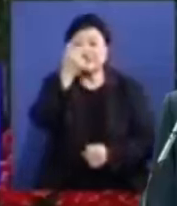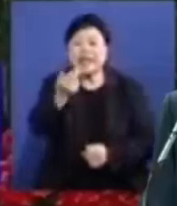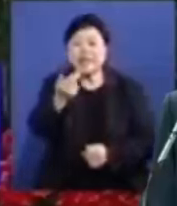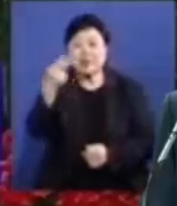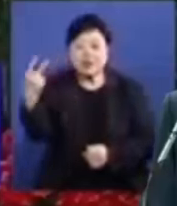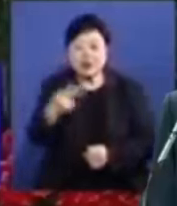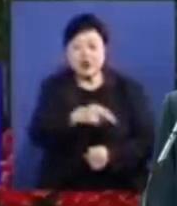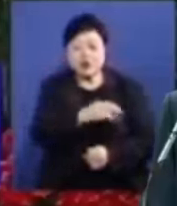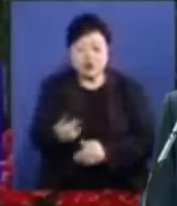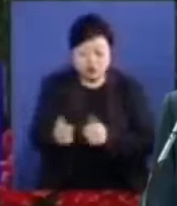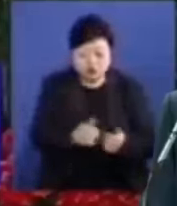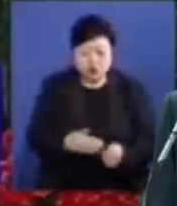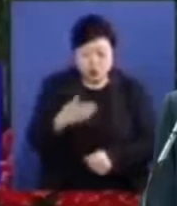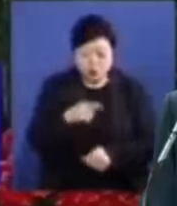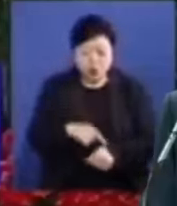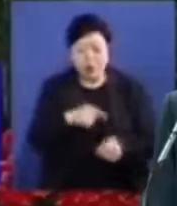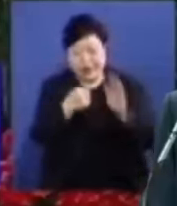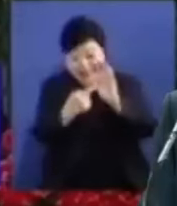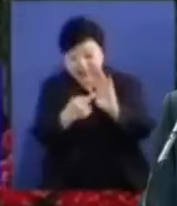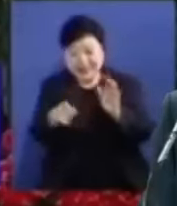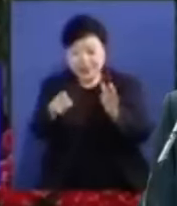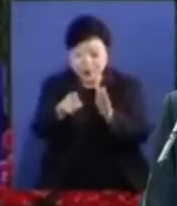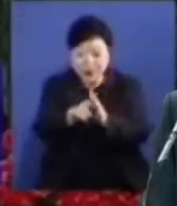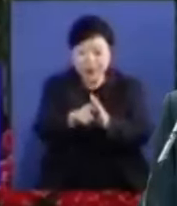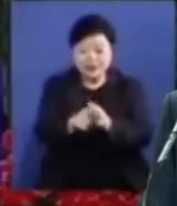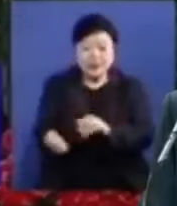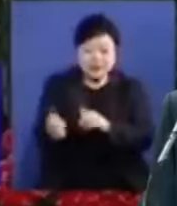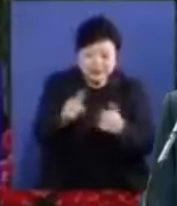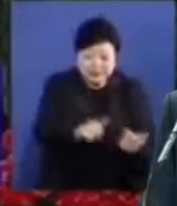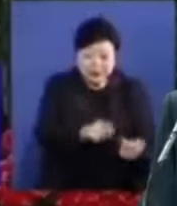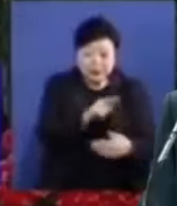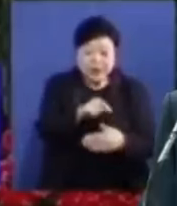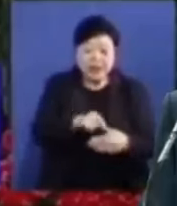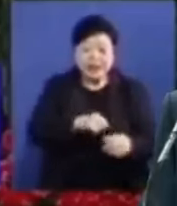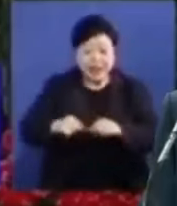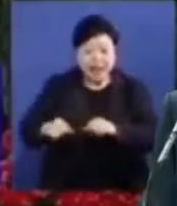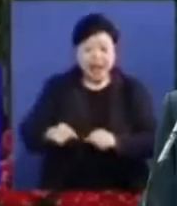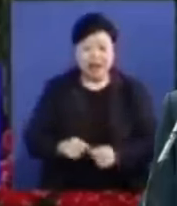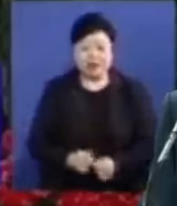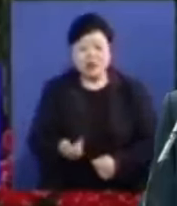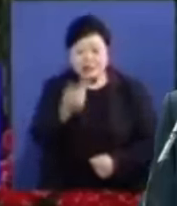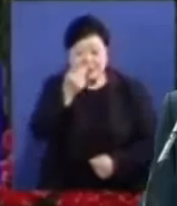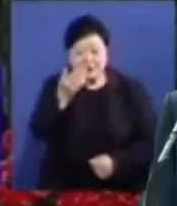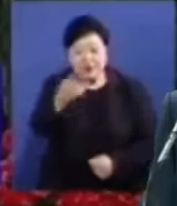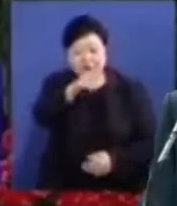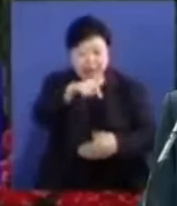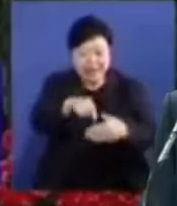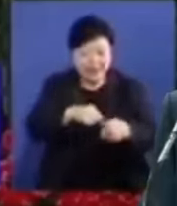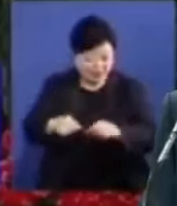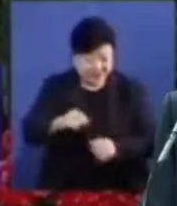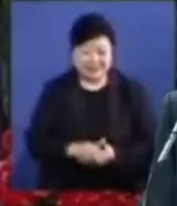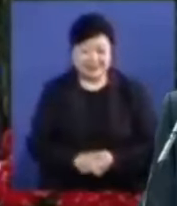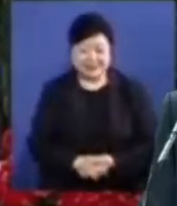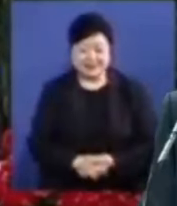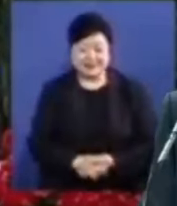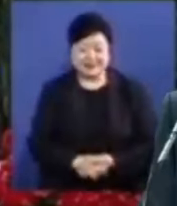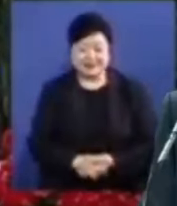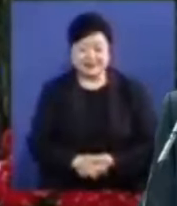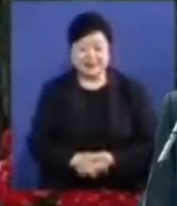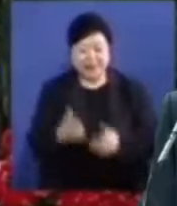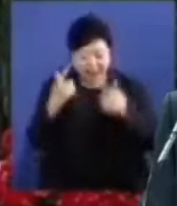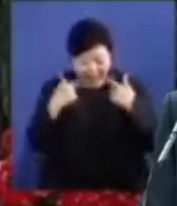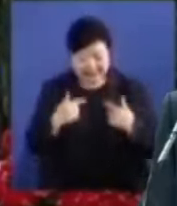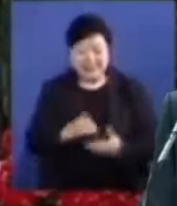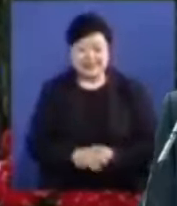우리 죽을 육체에 나타나게 하리 함이라. 그런즉 사망은 우리 안에서 역사하고 생명은 너희 안에서 역사하느니라.